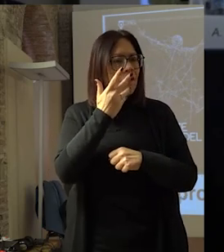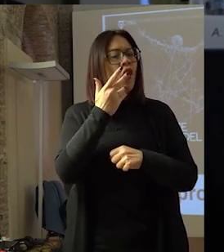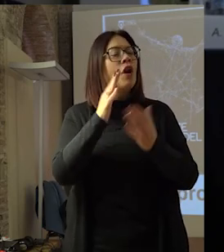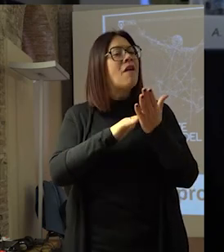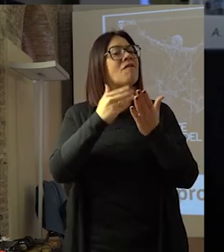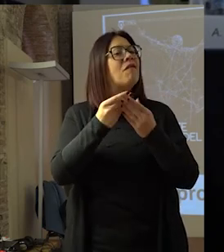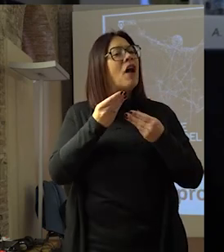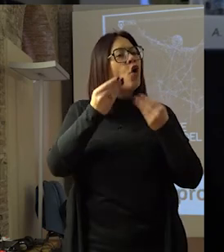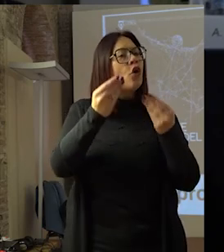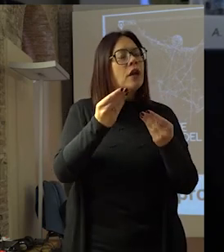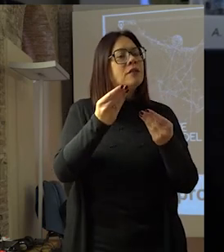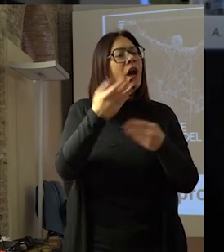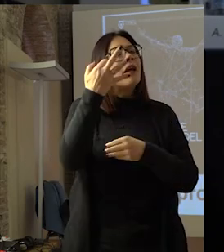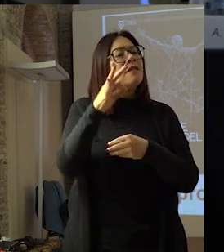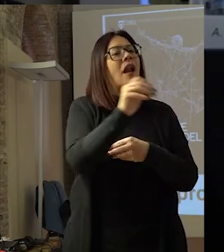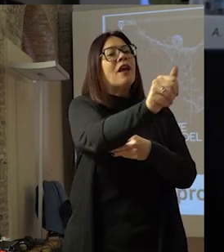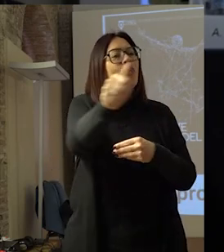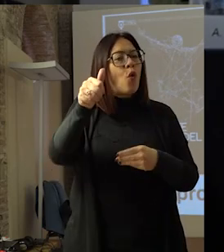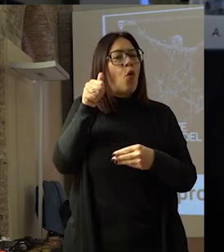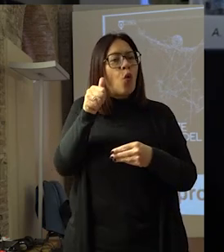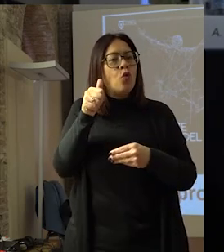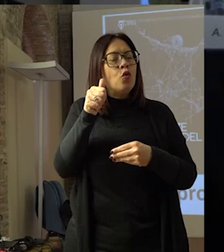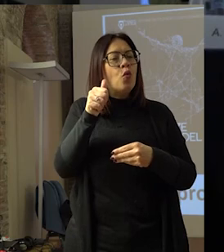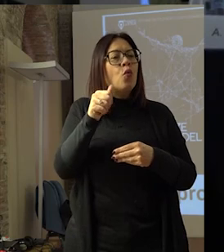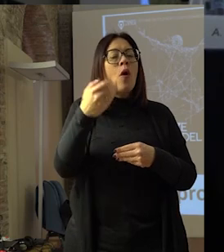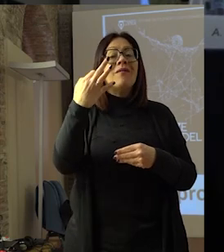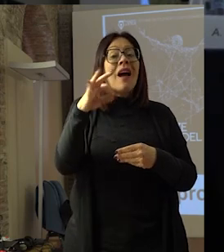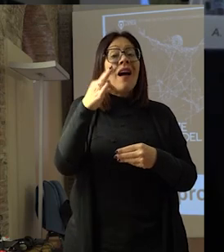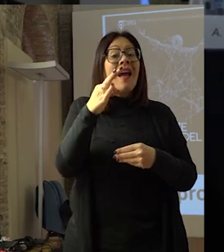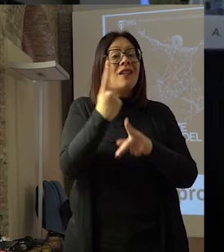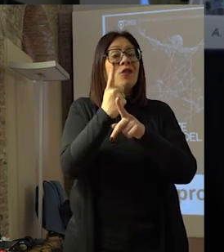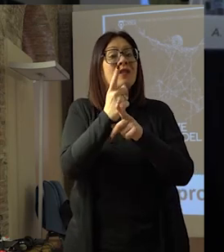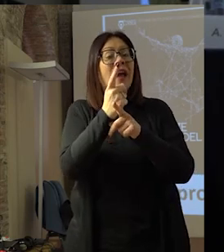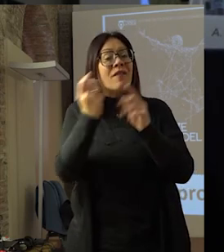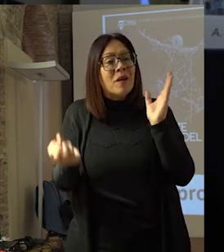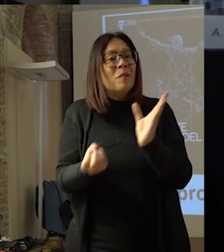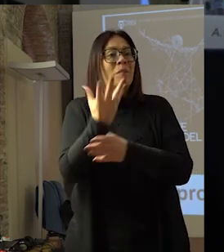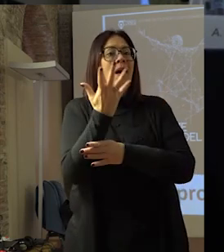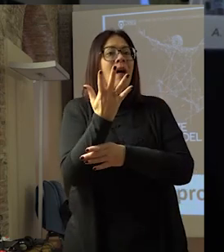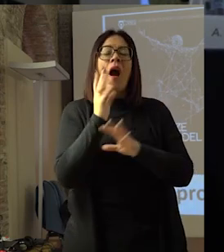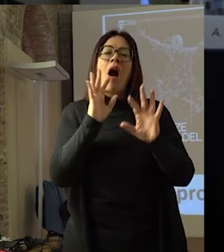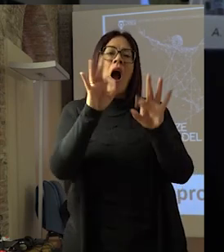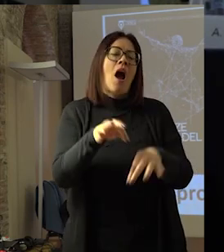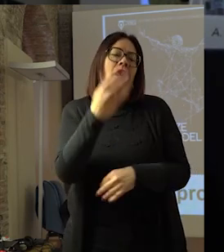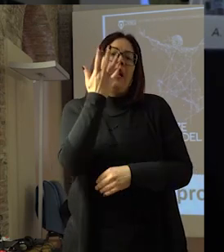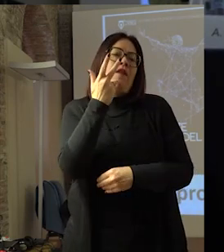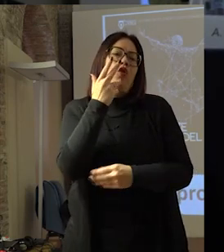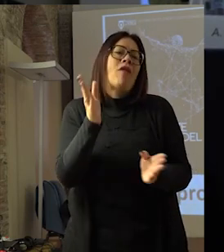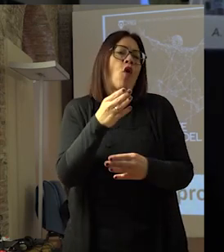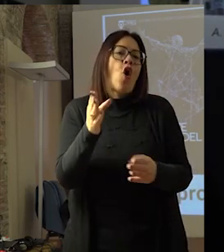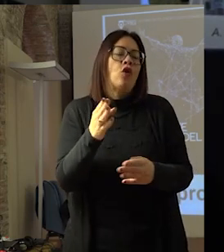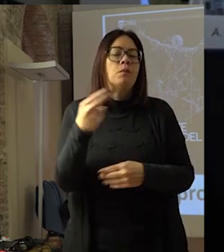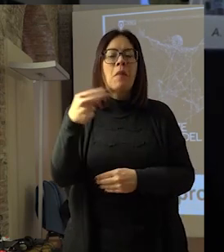valorizzare il proprio talento, di far emergere il proprio talento, si arriva da qualunque parte. Io tutti gli anni, da un po' di